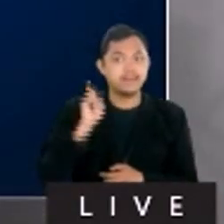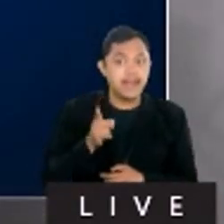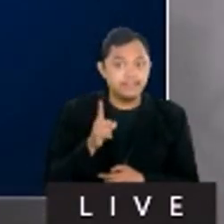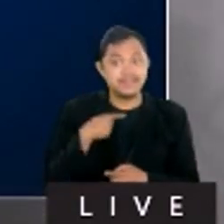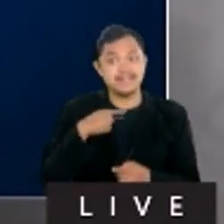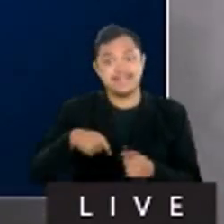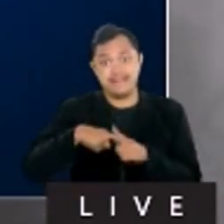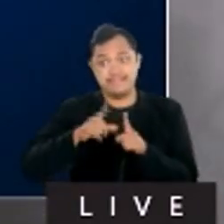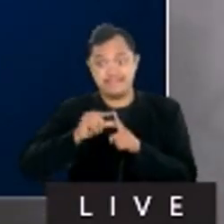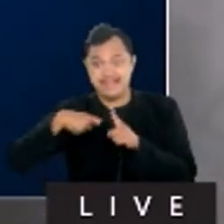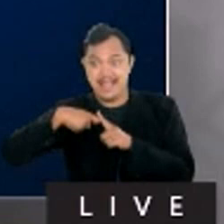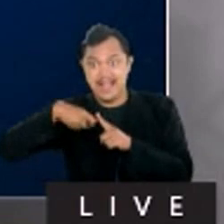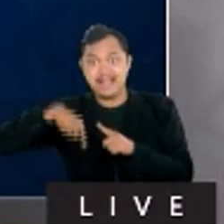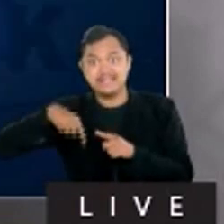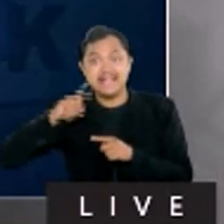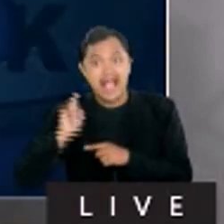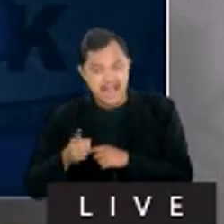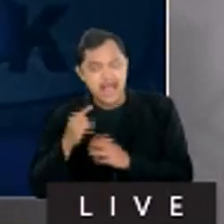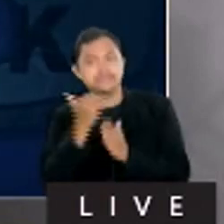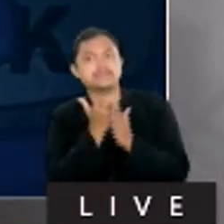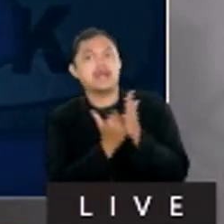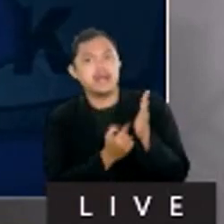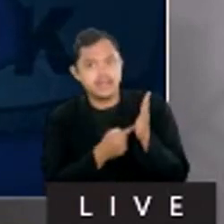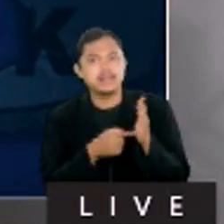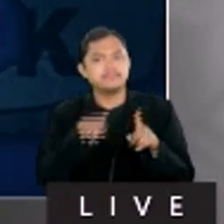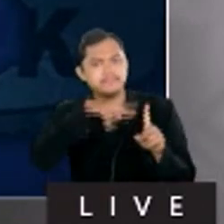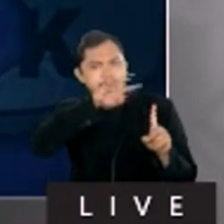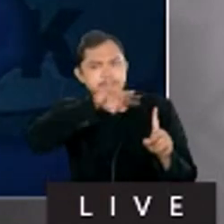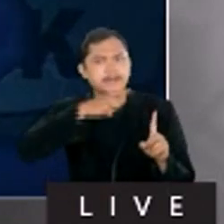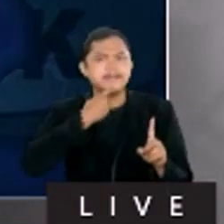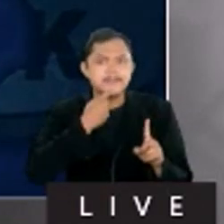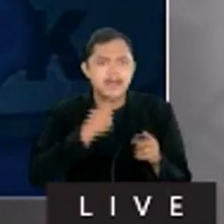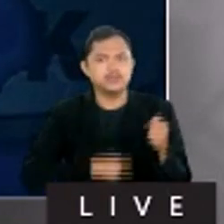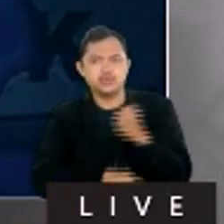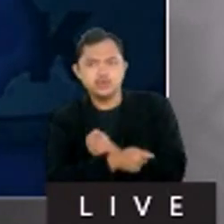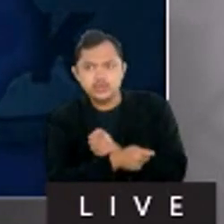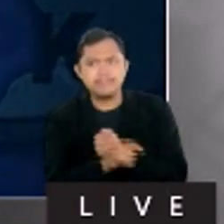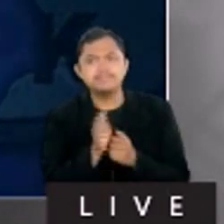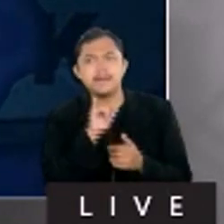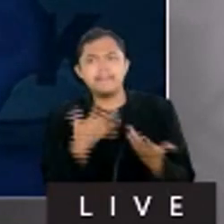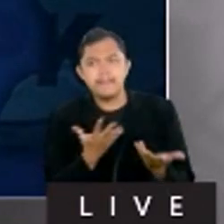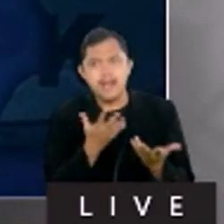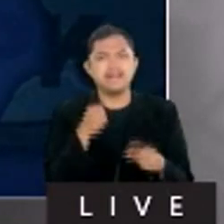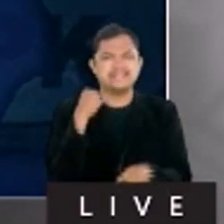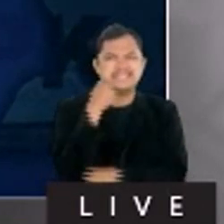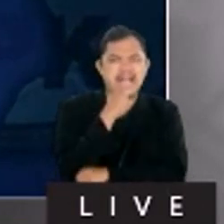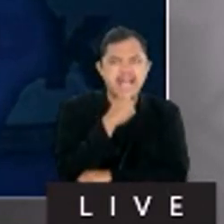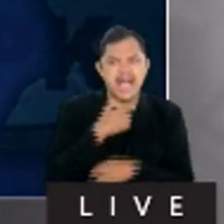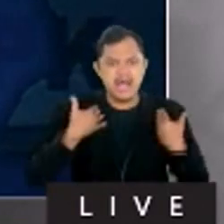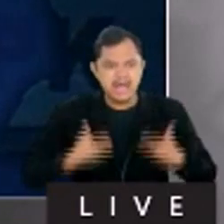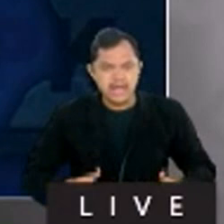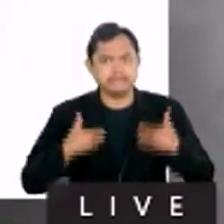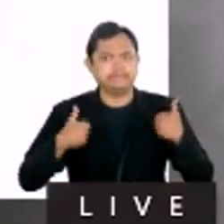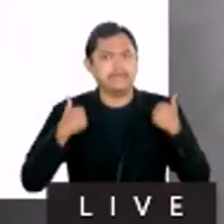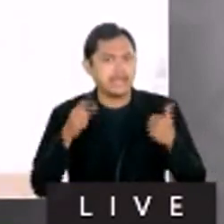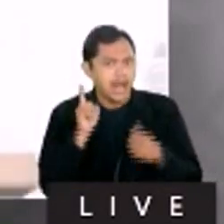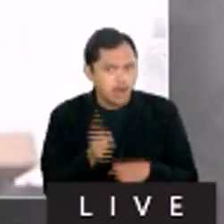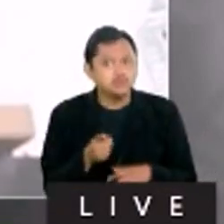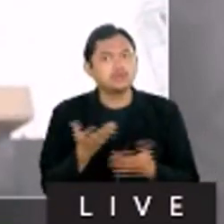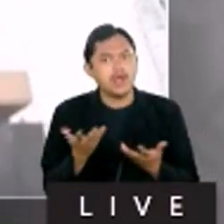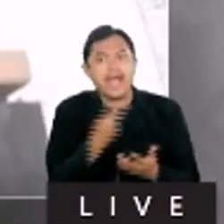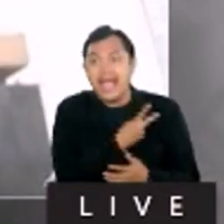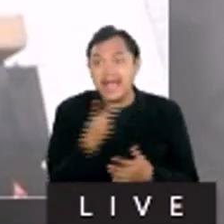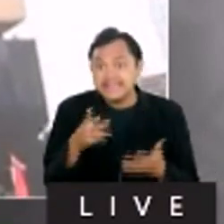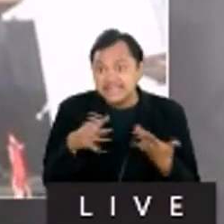syarat pemeriksaan untuk kasus dugaan suap dan gratifikasi ini ialah tersangka harus berada dalam kondisi yang sehat. Sehingga saat ini pihak KPK